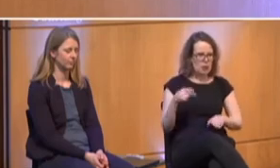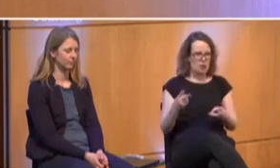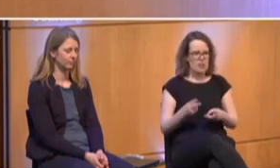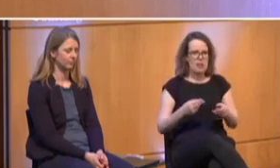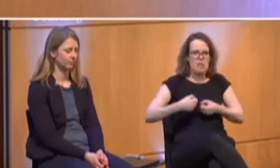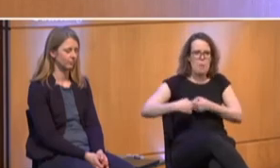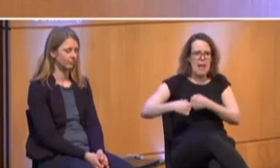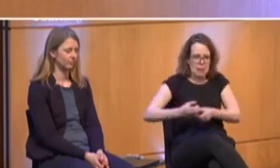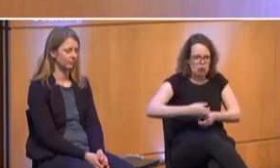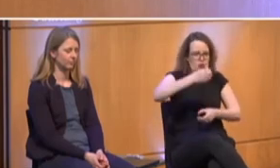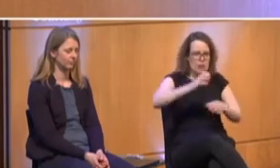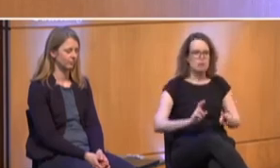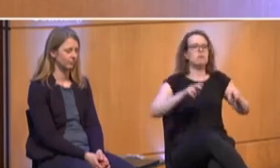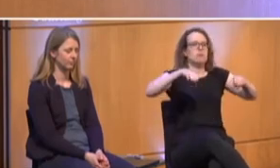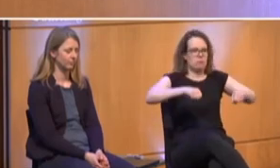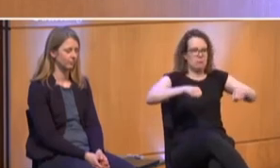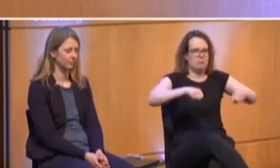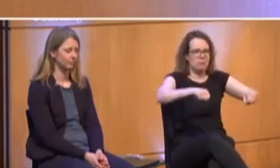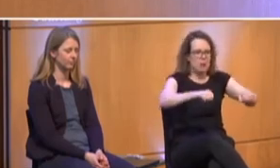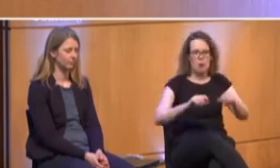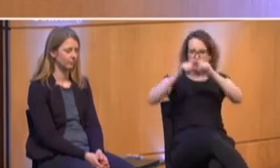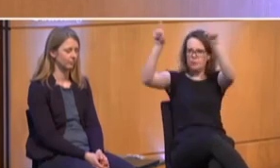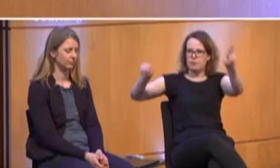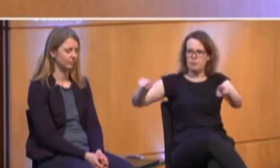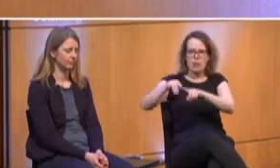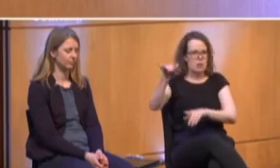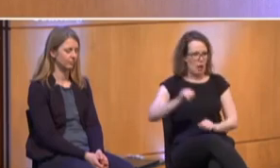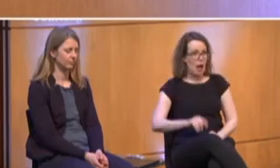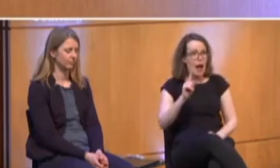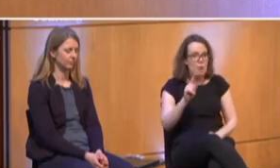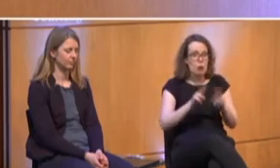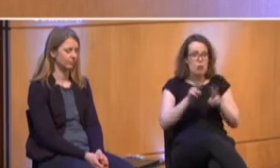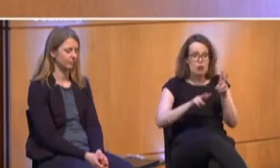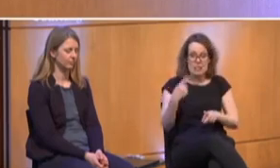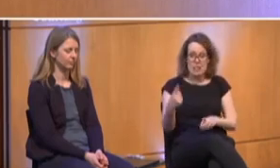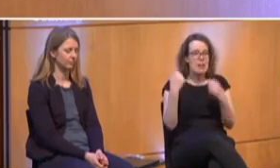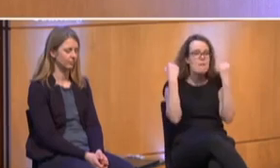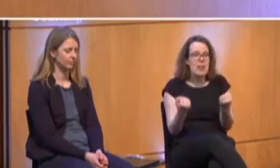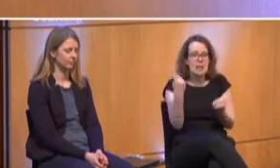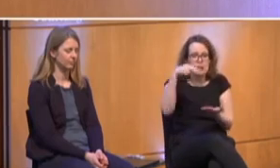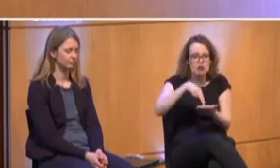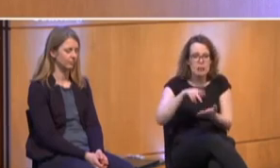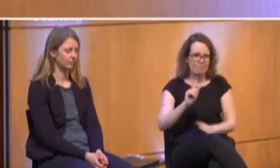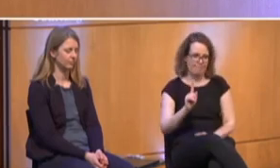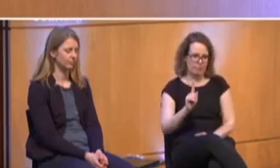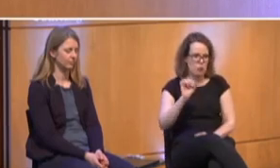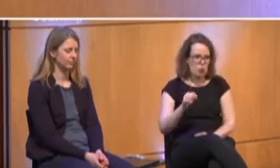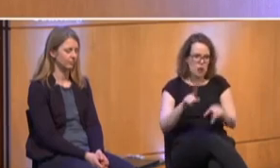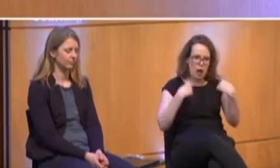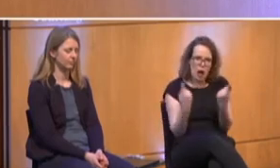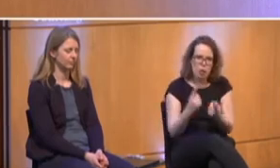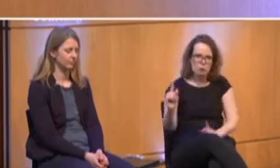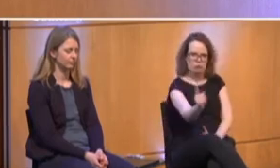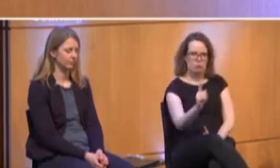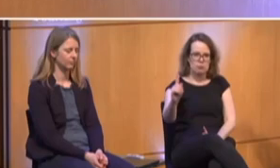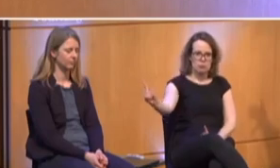Das ist genau wie Videoconferencing, mit dem Unterschied, dass ich diesen Roboter im Raum bewegen kann. Das heißt, ich werde nicht, wenn ich es jetzt mache,